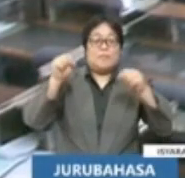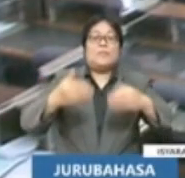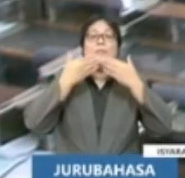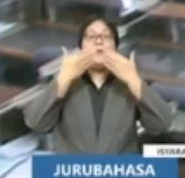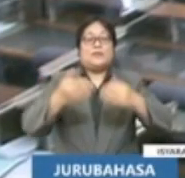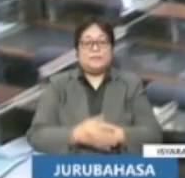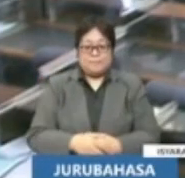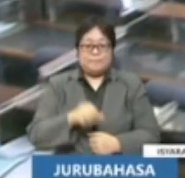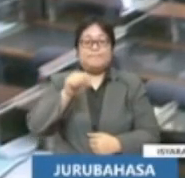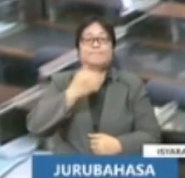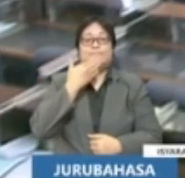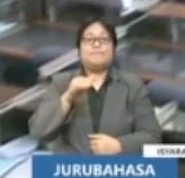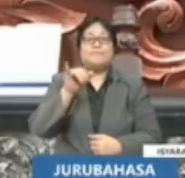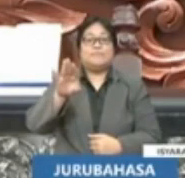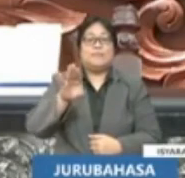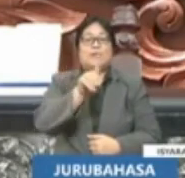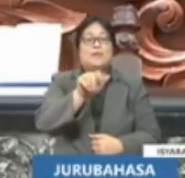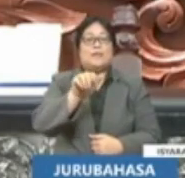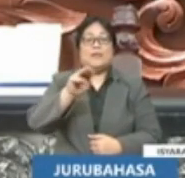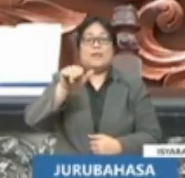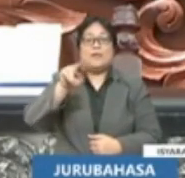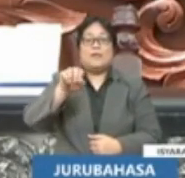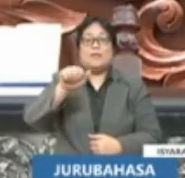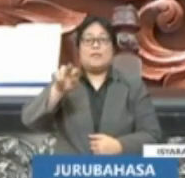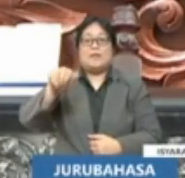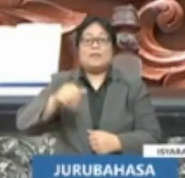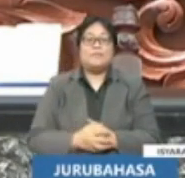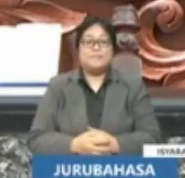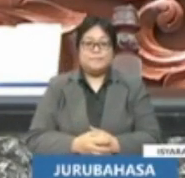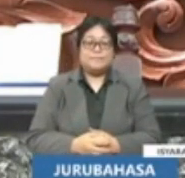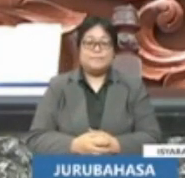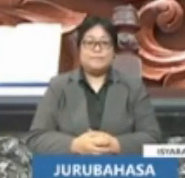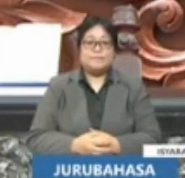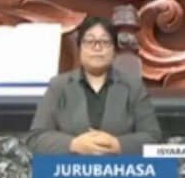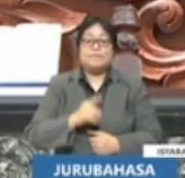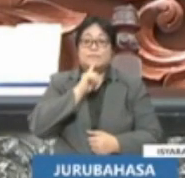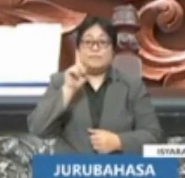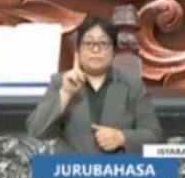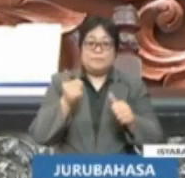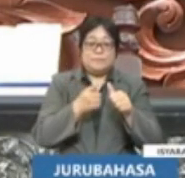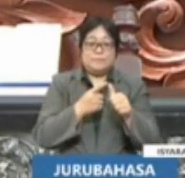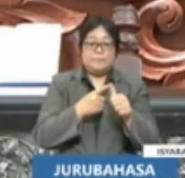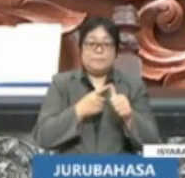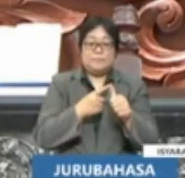kasih. Terima kasih Yang Berhormat Damansara. Sebenarnya pertamanya